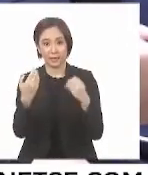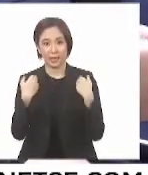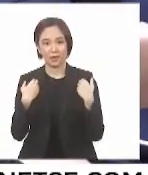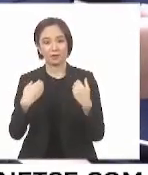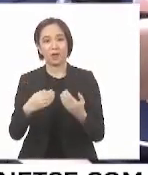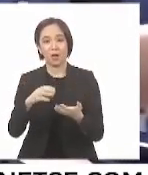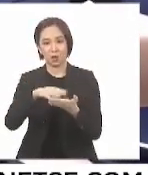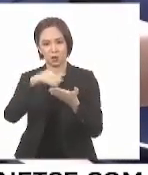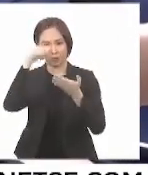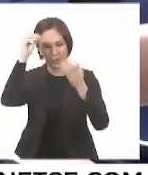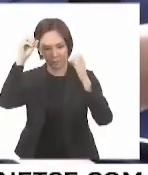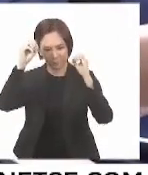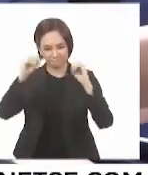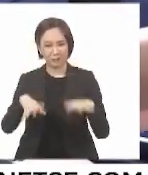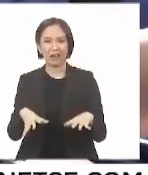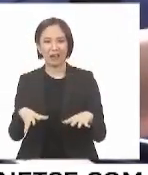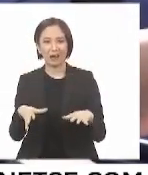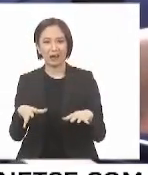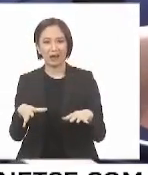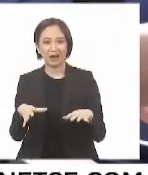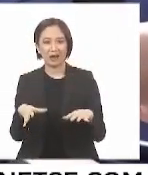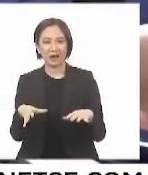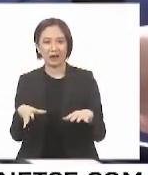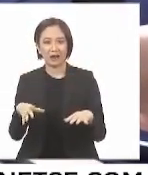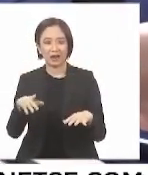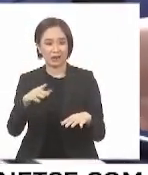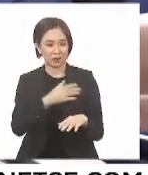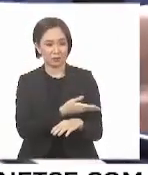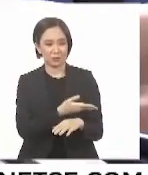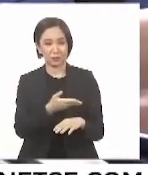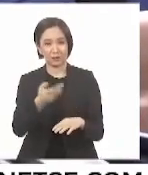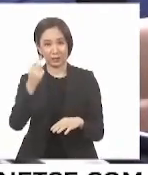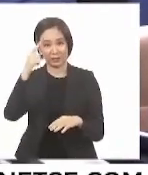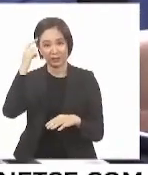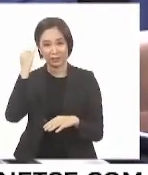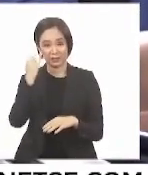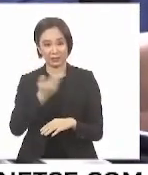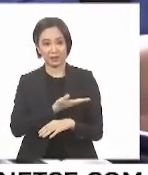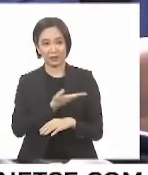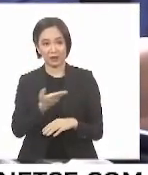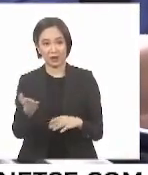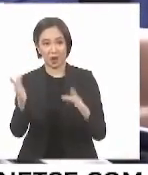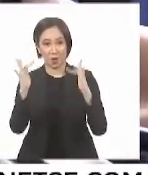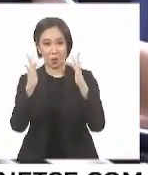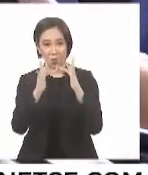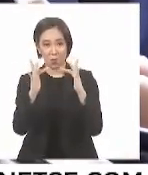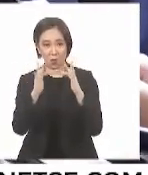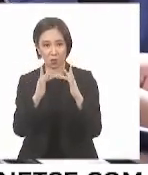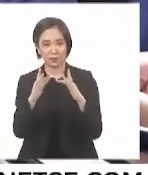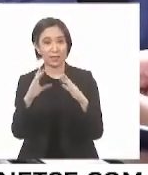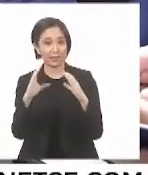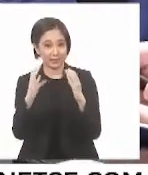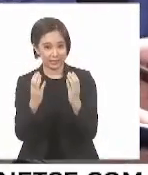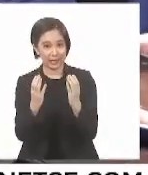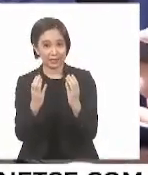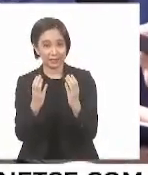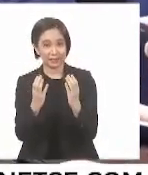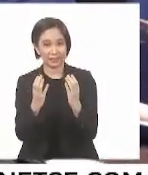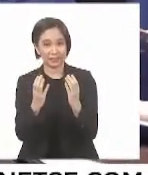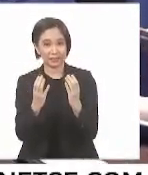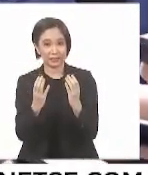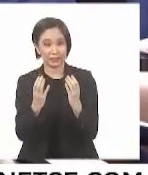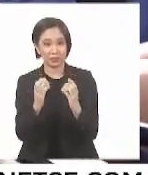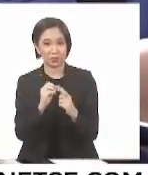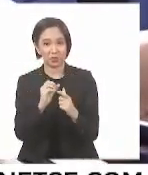mga bata kapag sila po ay nasa online classes or nasa distance